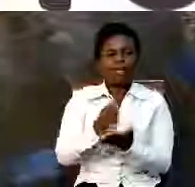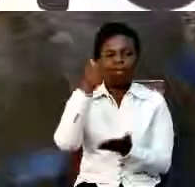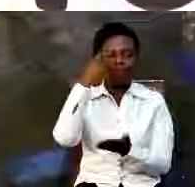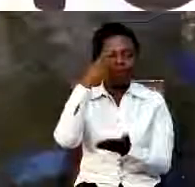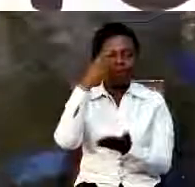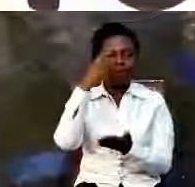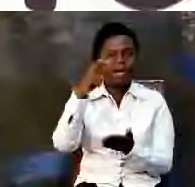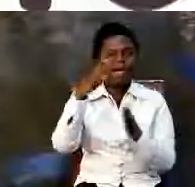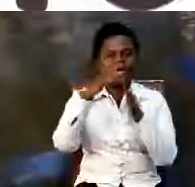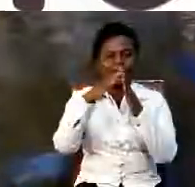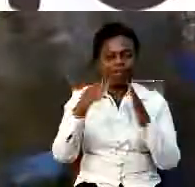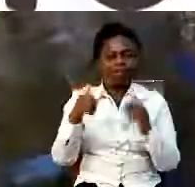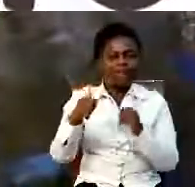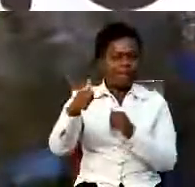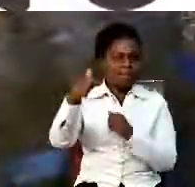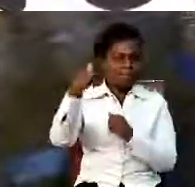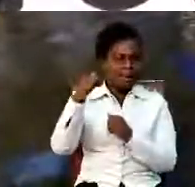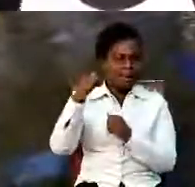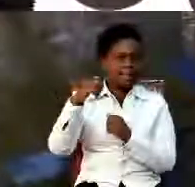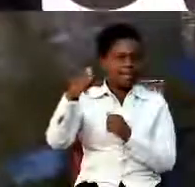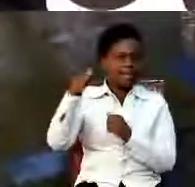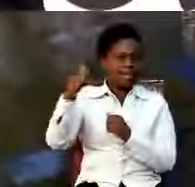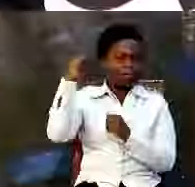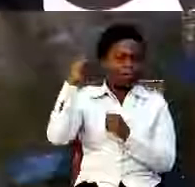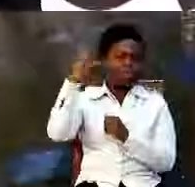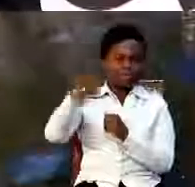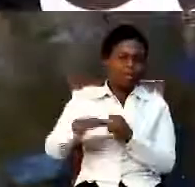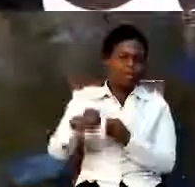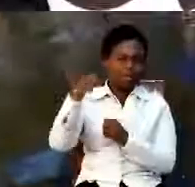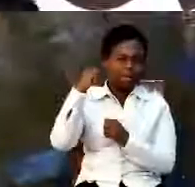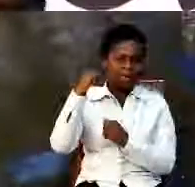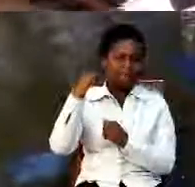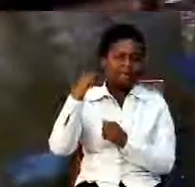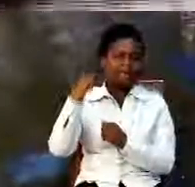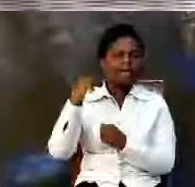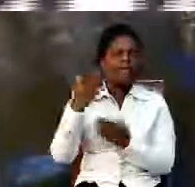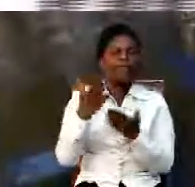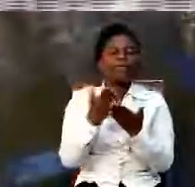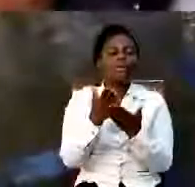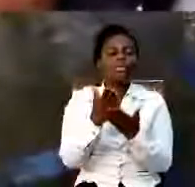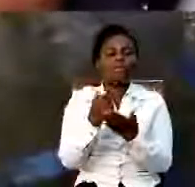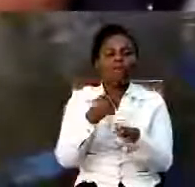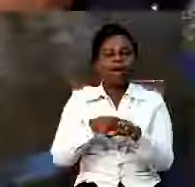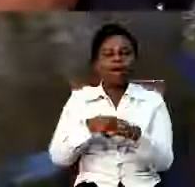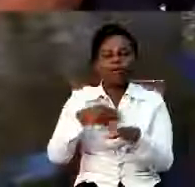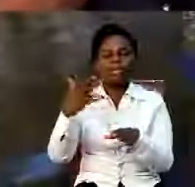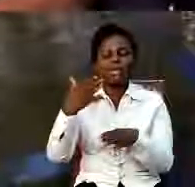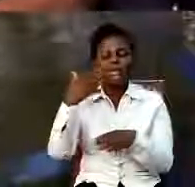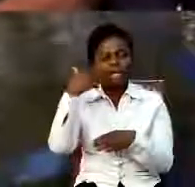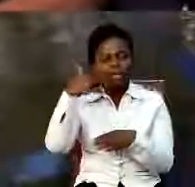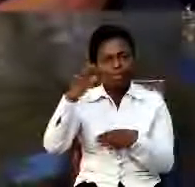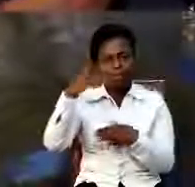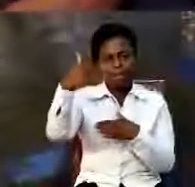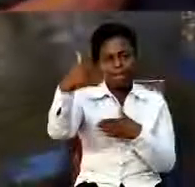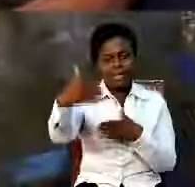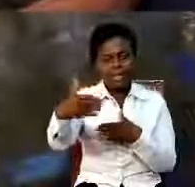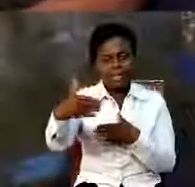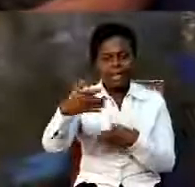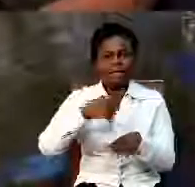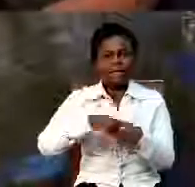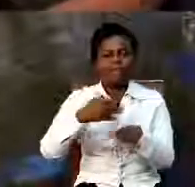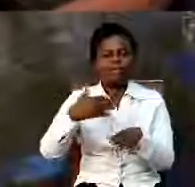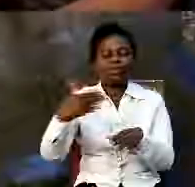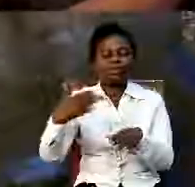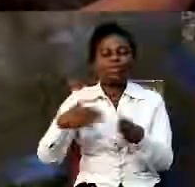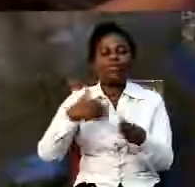nyuma, jana na juzi na mwaka jana. Maana wakati mwingine anakwenda mbele na wakati mwingine